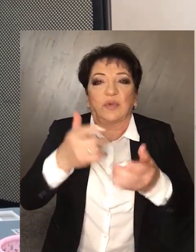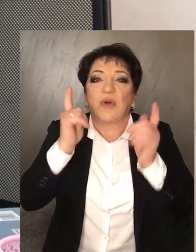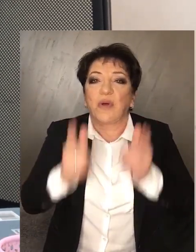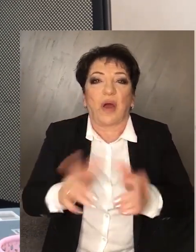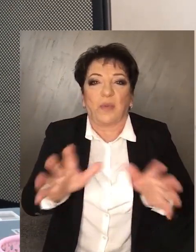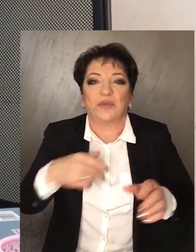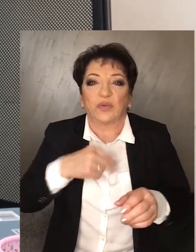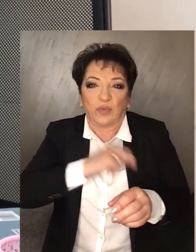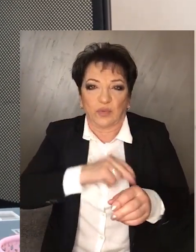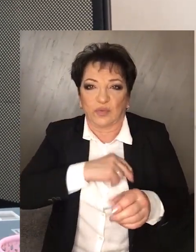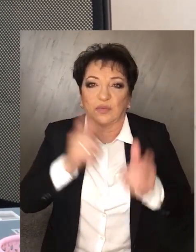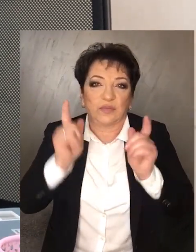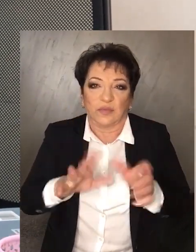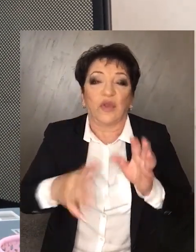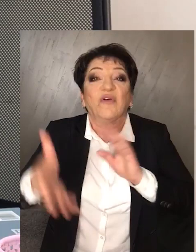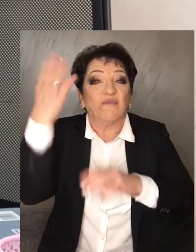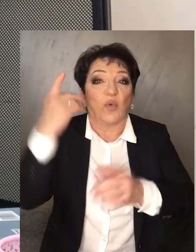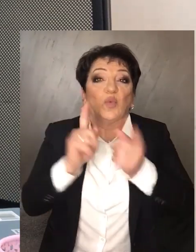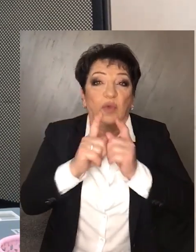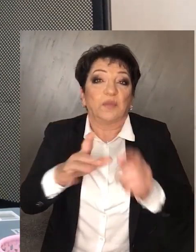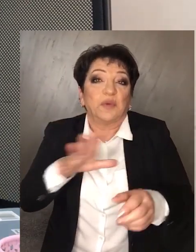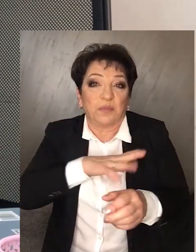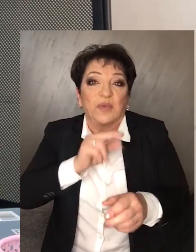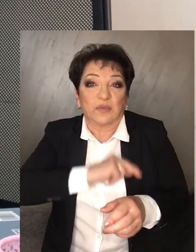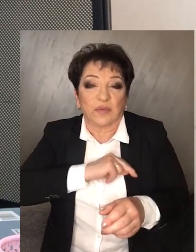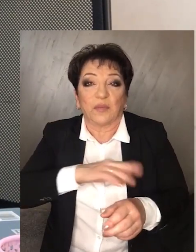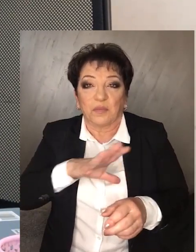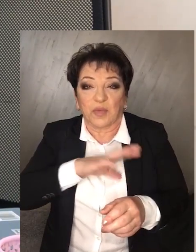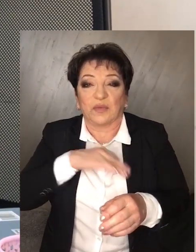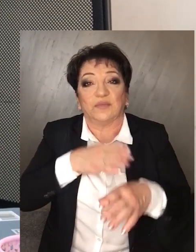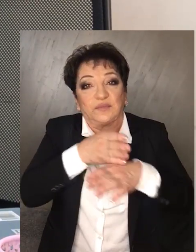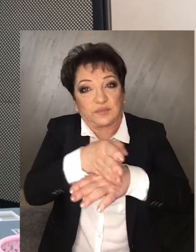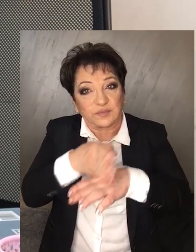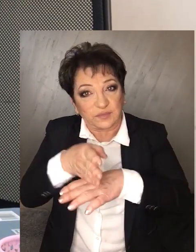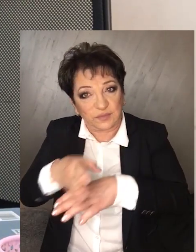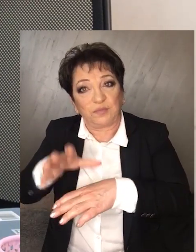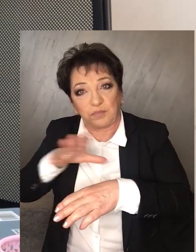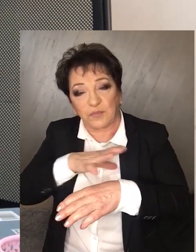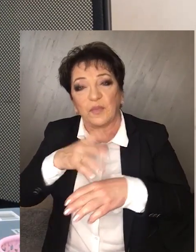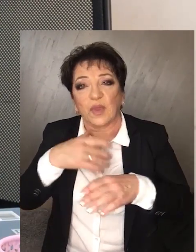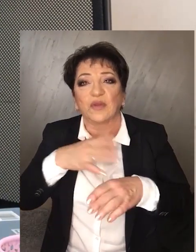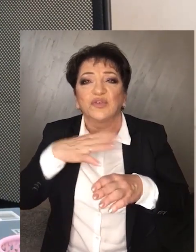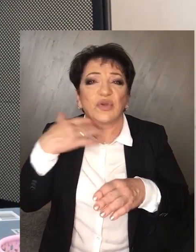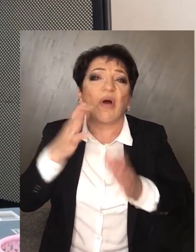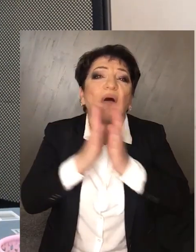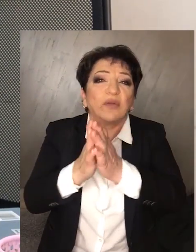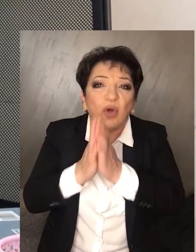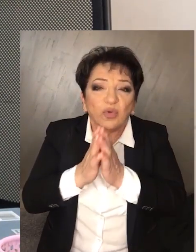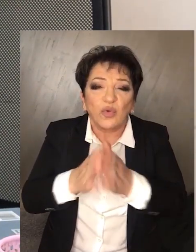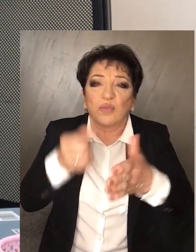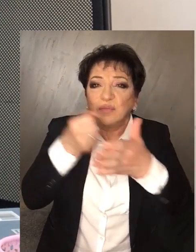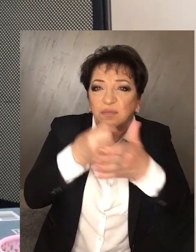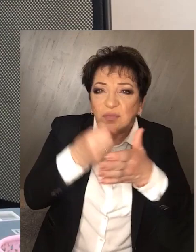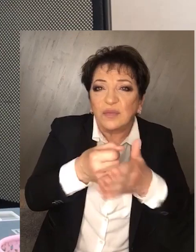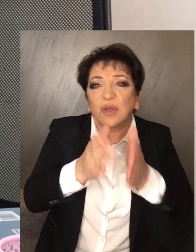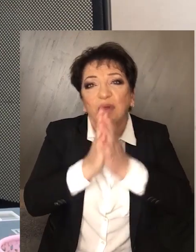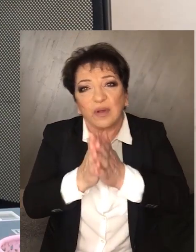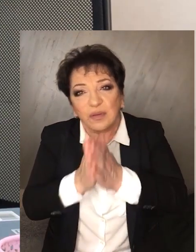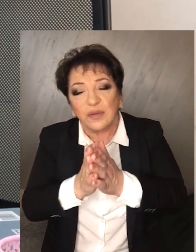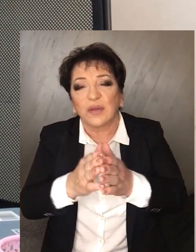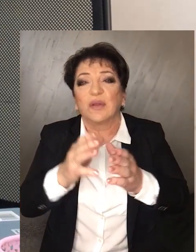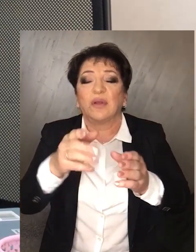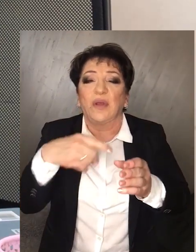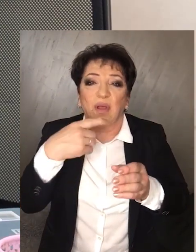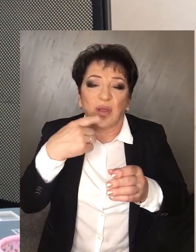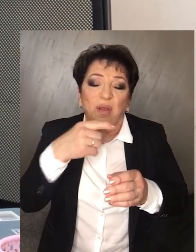կմերժեն, ես խուլ եմ, ինձ կմերժեն։ Ես շատ է եղել այն ժամանակ, երբ որ ժեստերի լեզվի թարգմանիչ էի աշխատում խուլերի